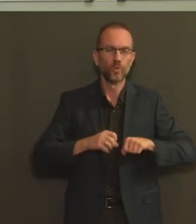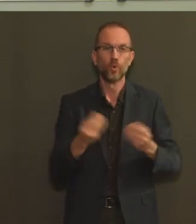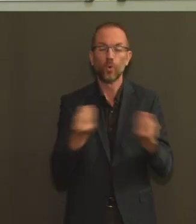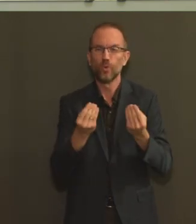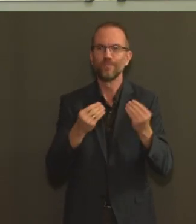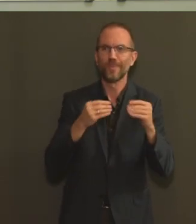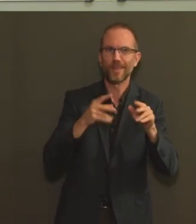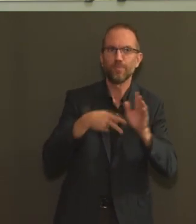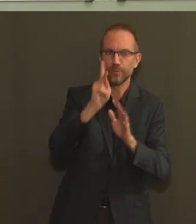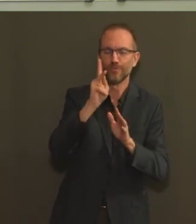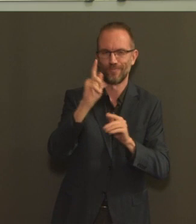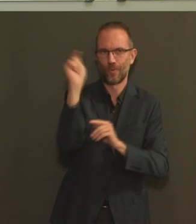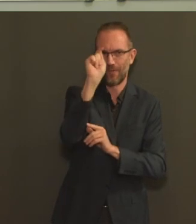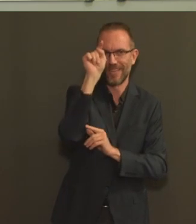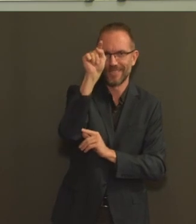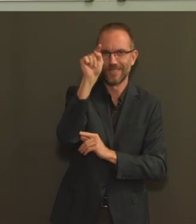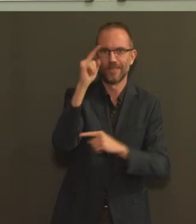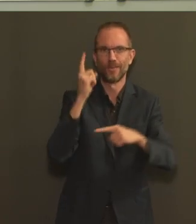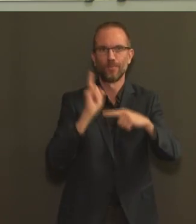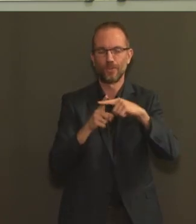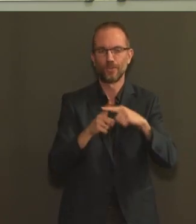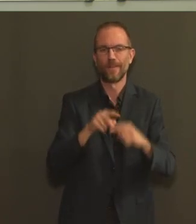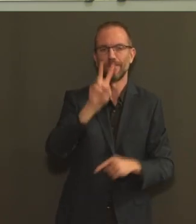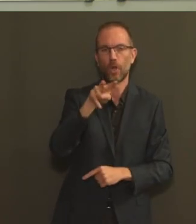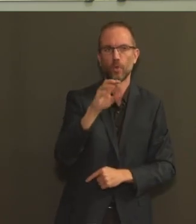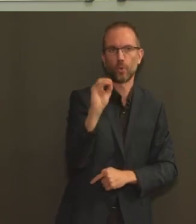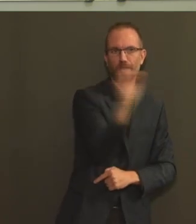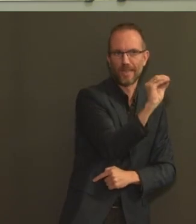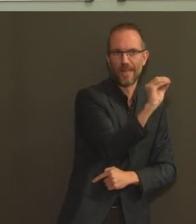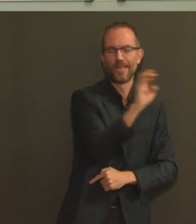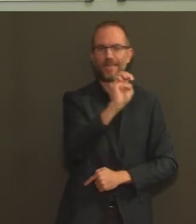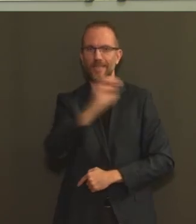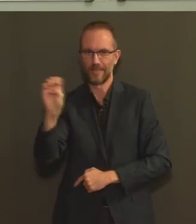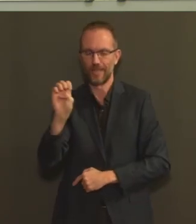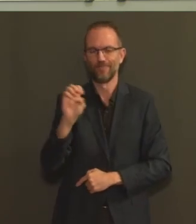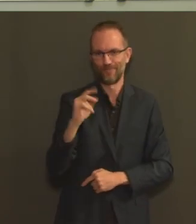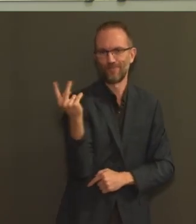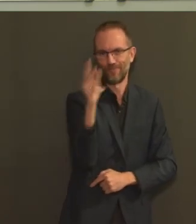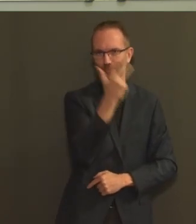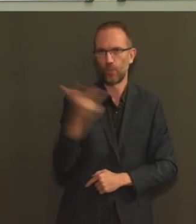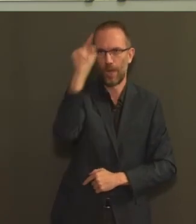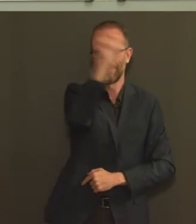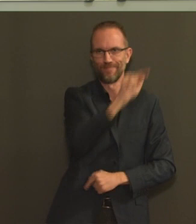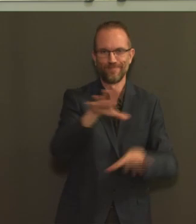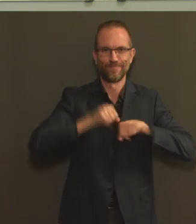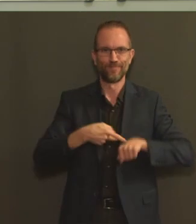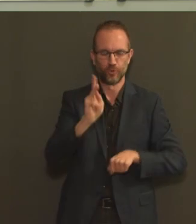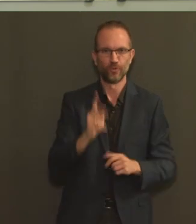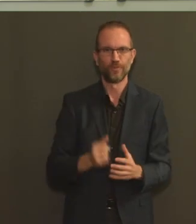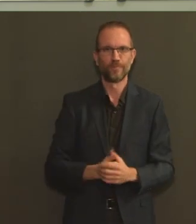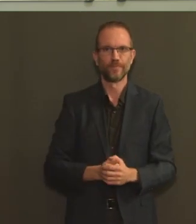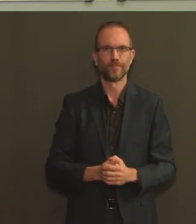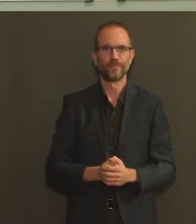province d'Anvers, suivi des deux Flandres. On l'a souligné, le nombre de nouveaux cas dépend